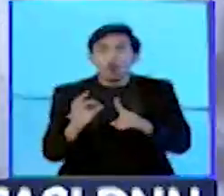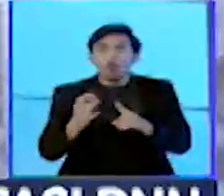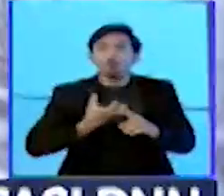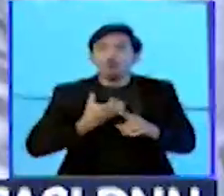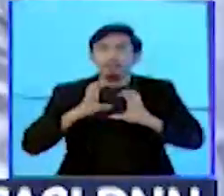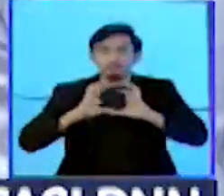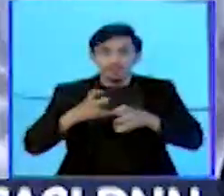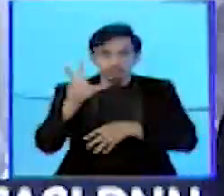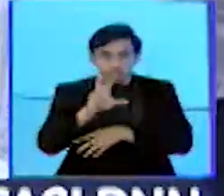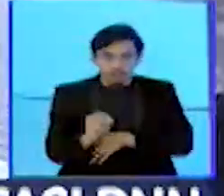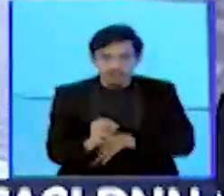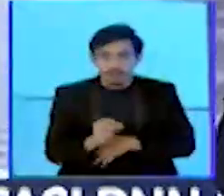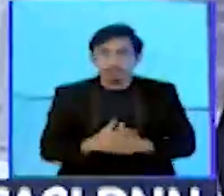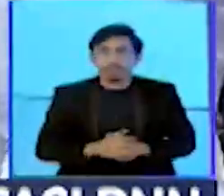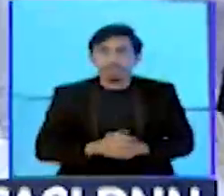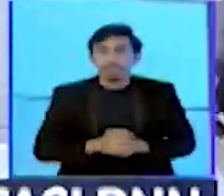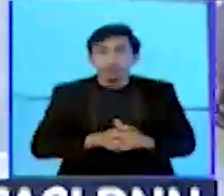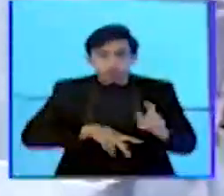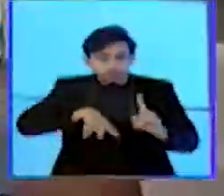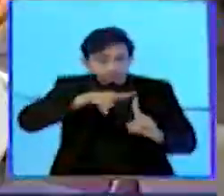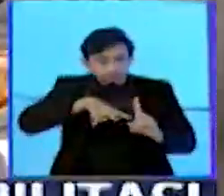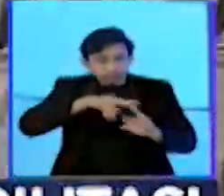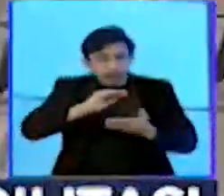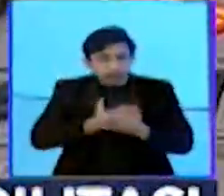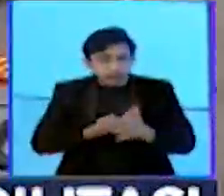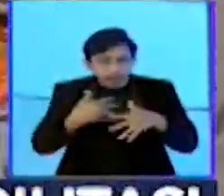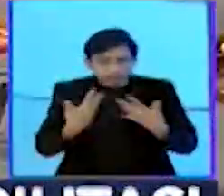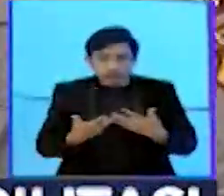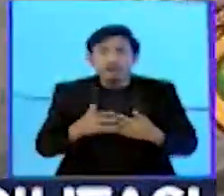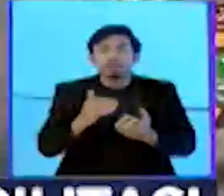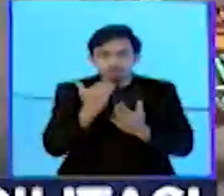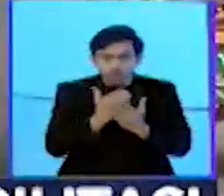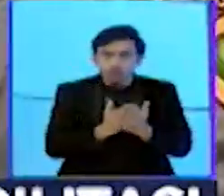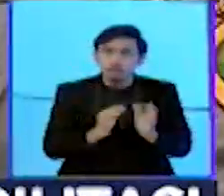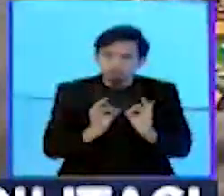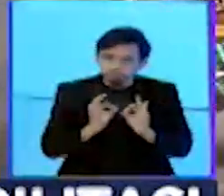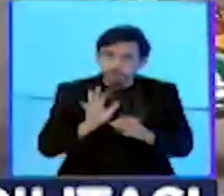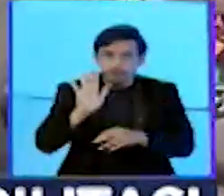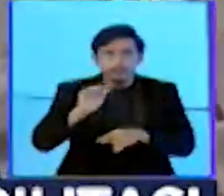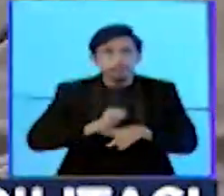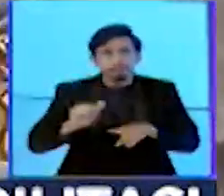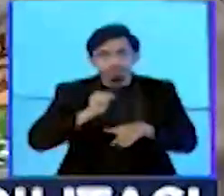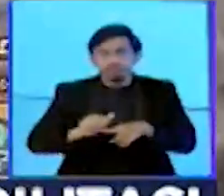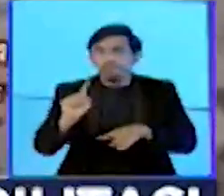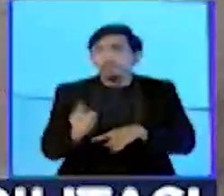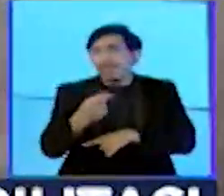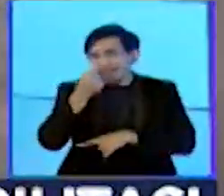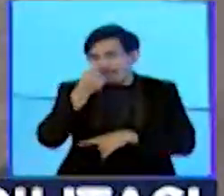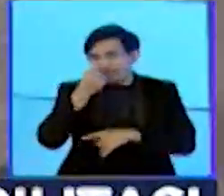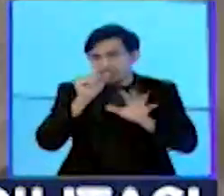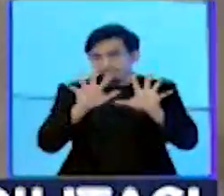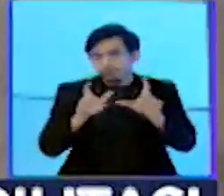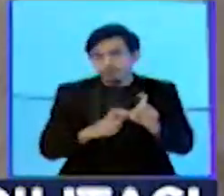hasil asesmen, Reza dianggap memenuhi syarat untuk menjalani rehabilitasi sejak Kamis 10 September. Meski tidak dipidana,